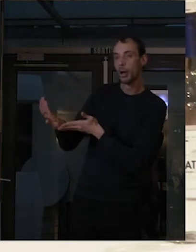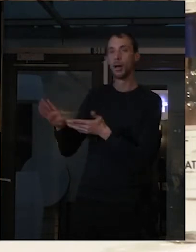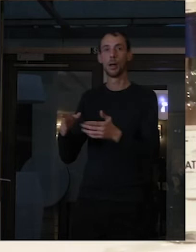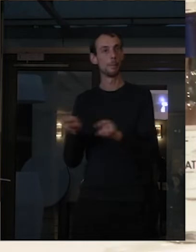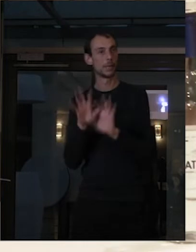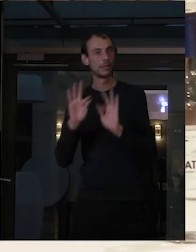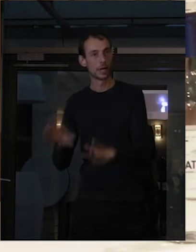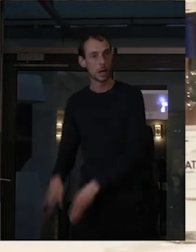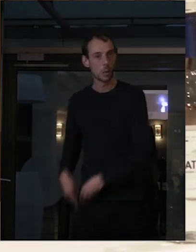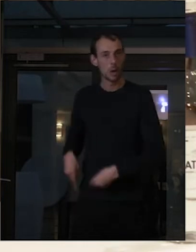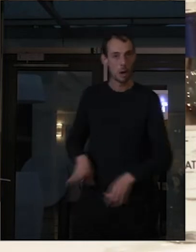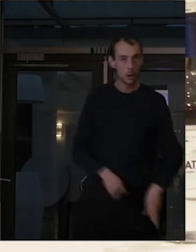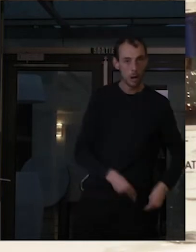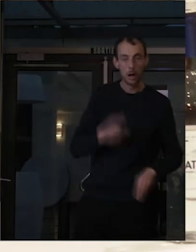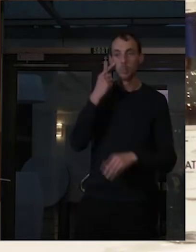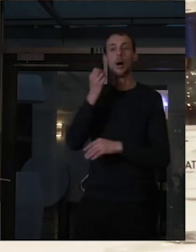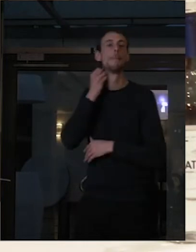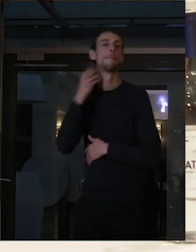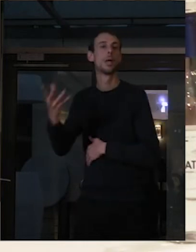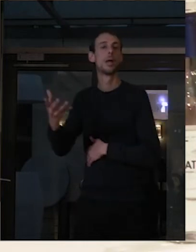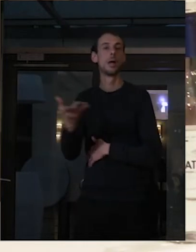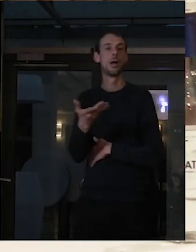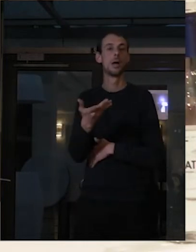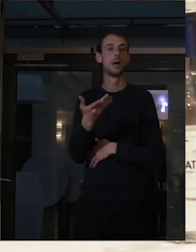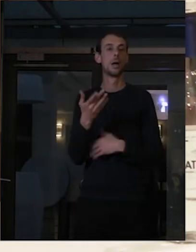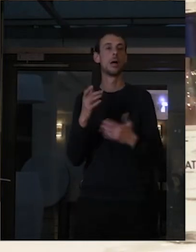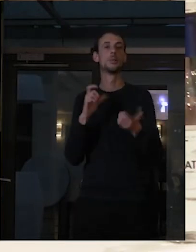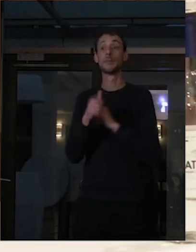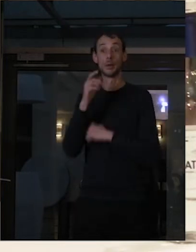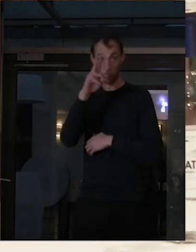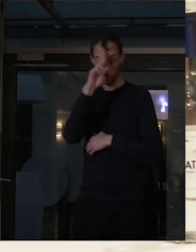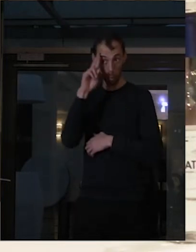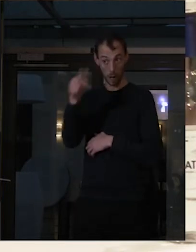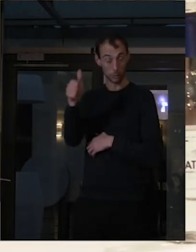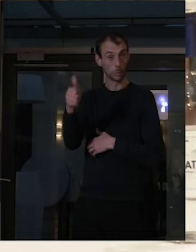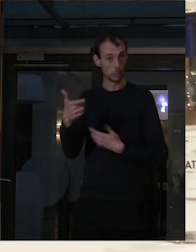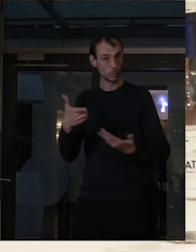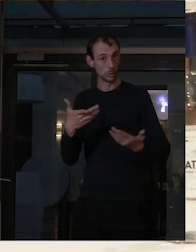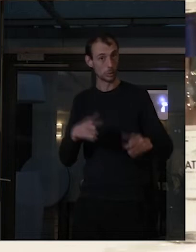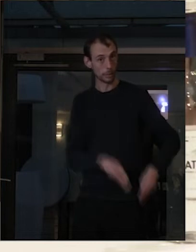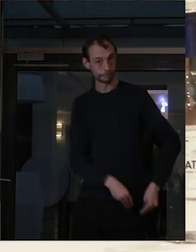que les collants blancs après, que le roi portait, en fait, vraiment